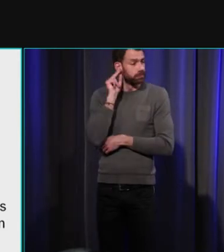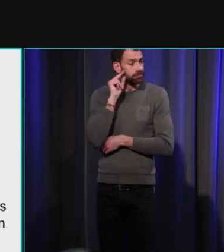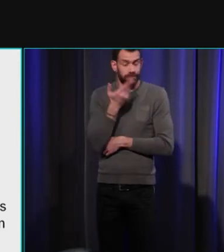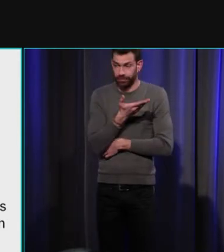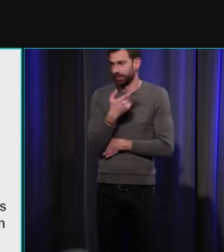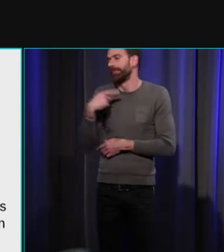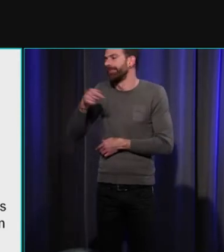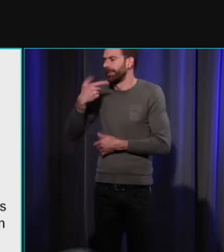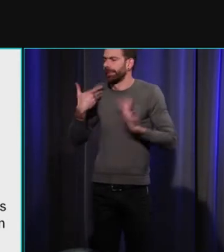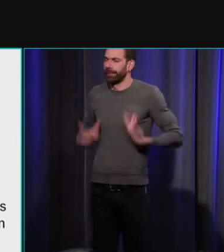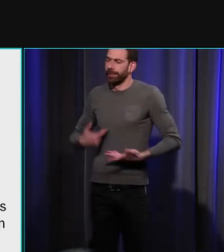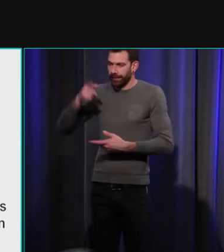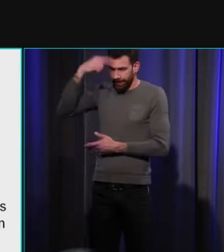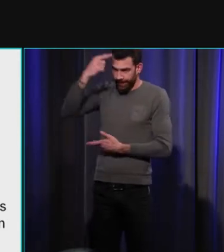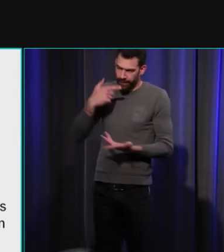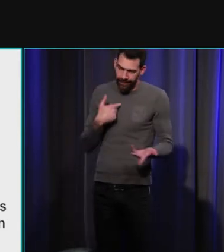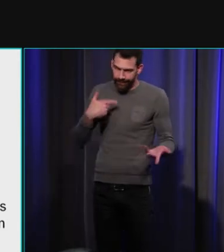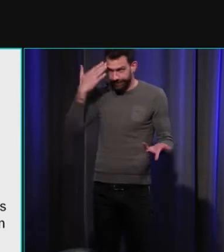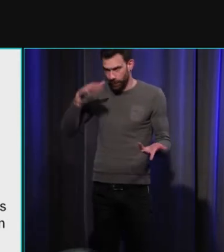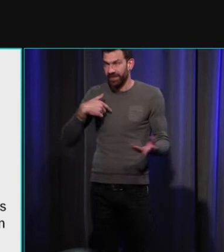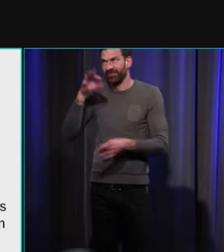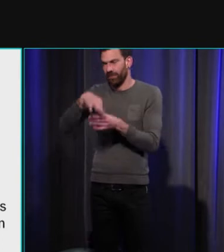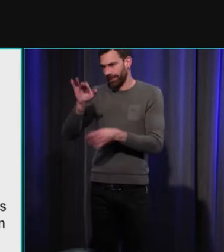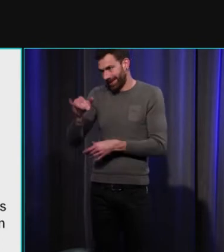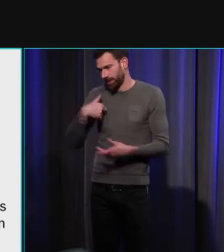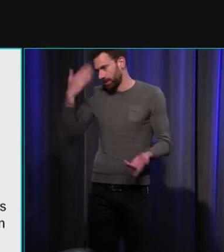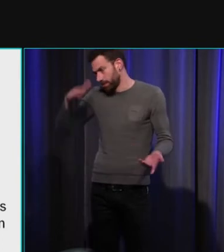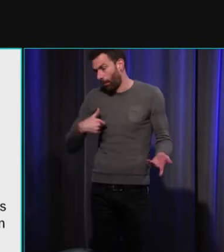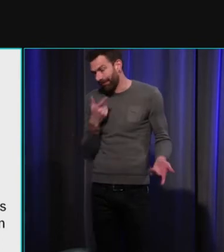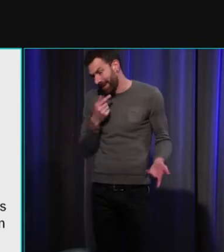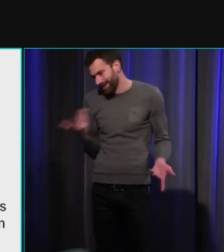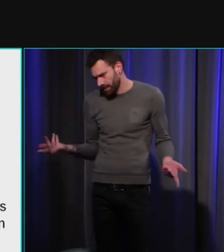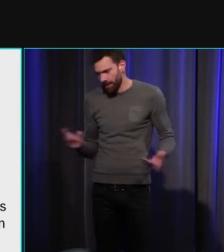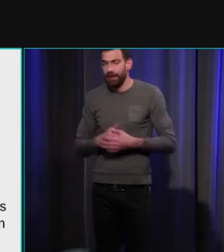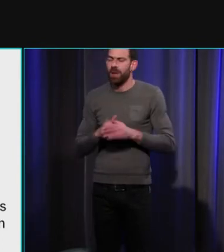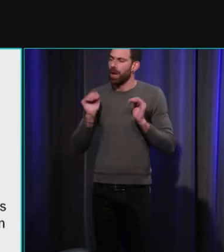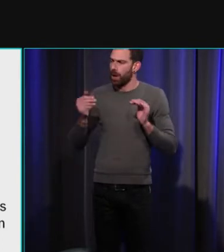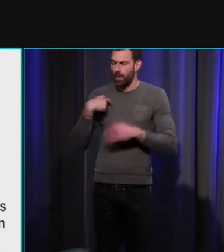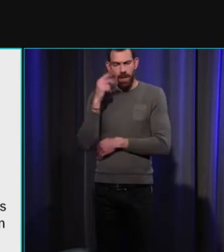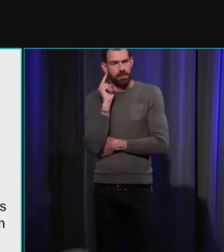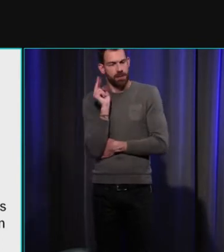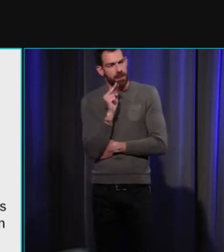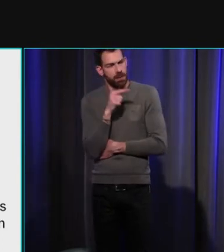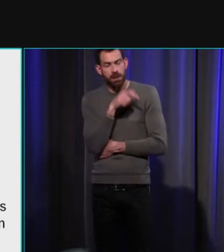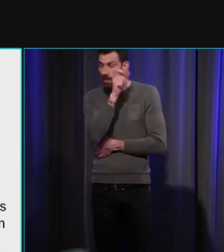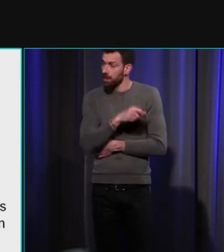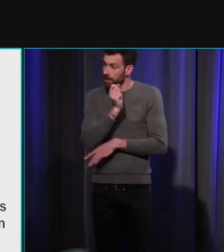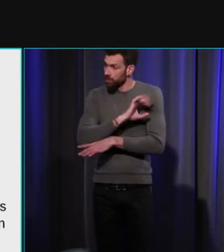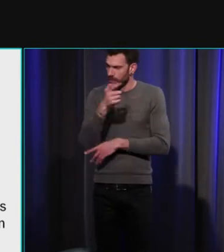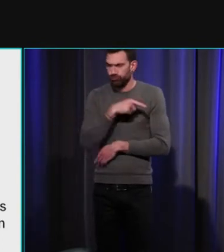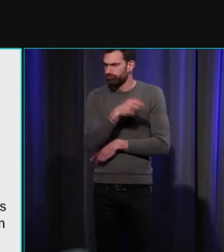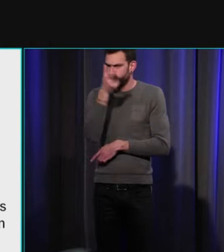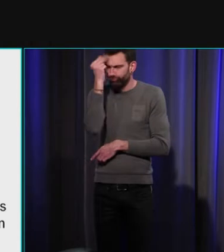je suis un intellectuel et c'est pas très dur de savoir pour qui je vais voter dimanche mais je me suis dit ces journalistes il a rien compris au film